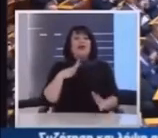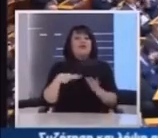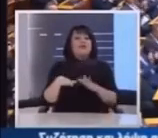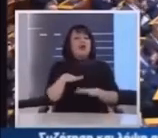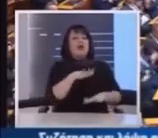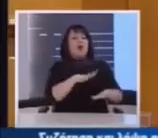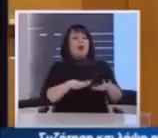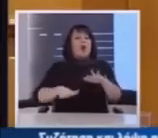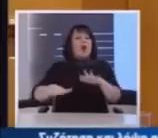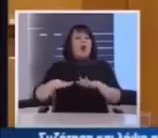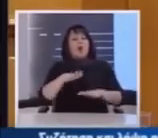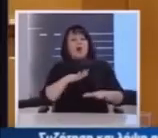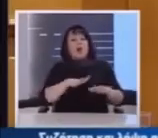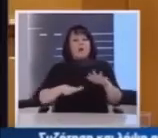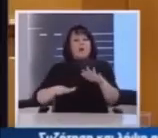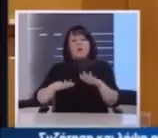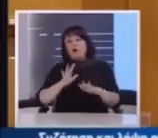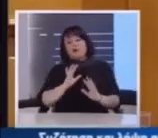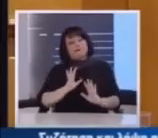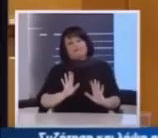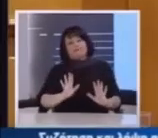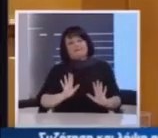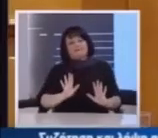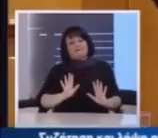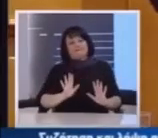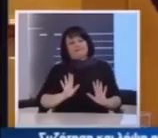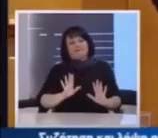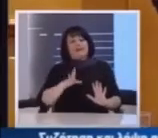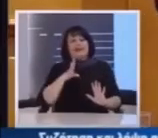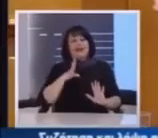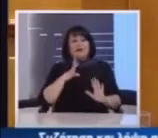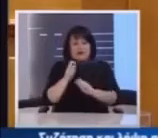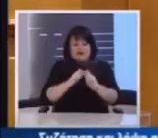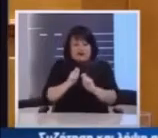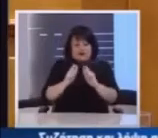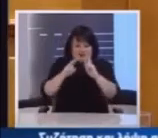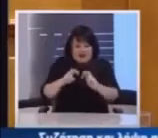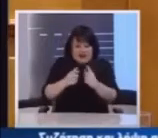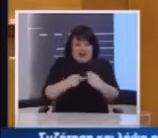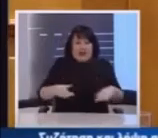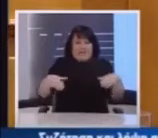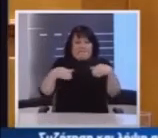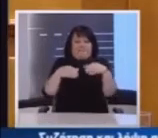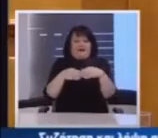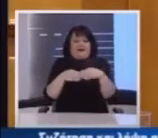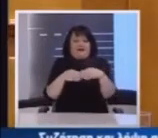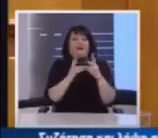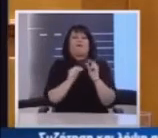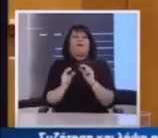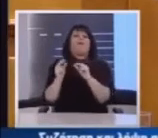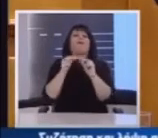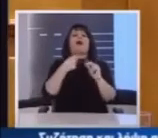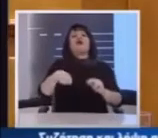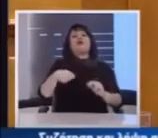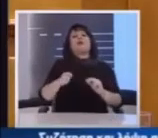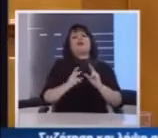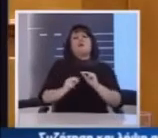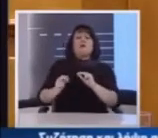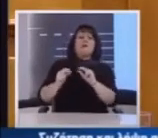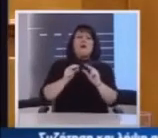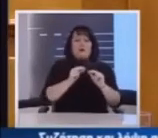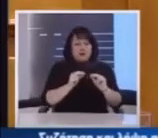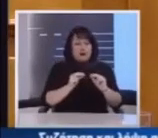κόλπο. Δεν θέλουμε να γίνει μία επιτροπή για να κάνει μία νομική συζήτηση και να